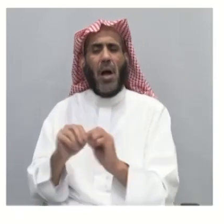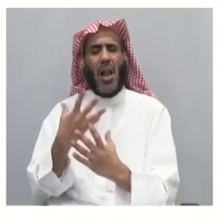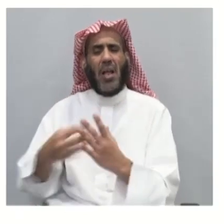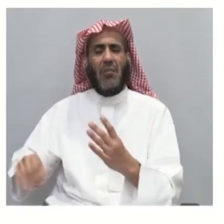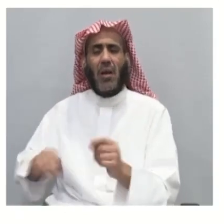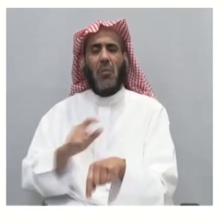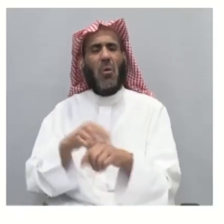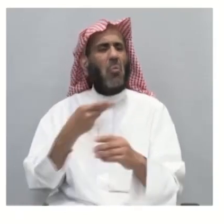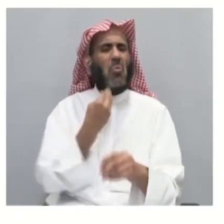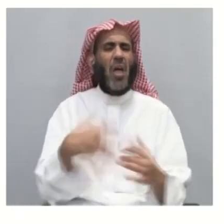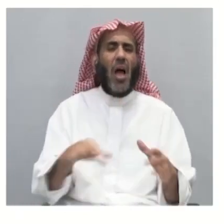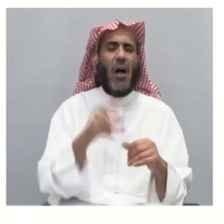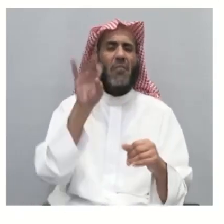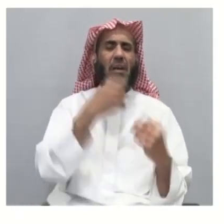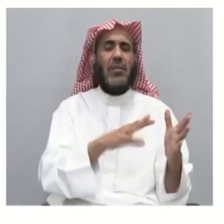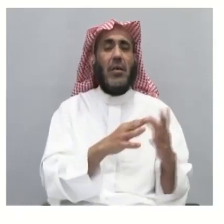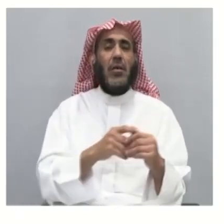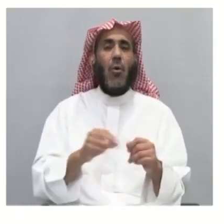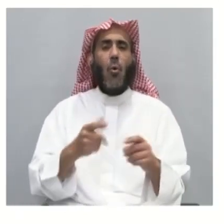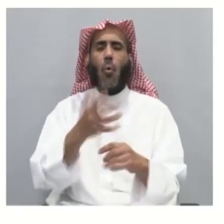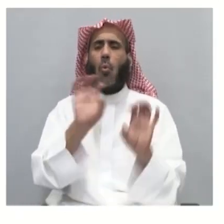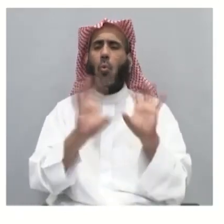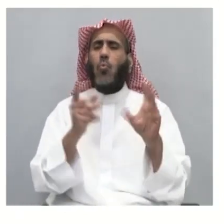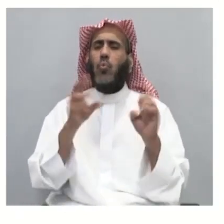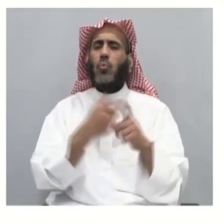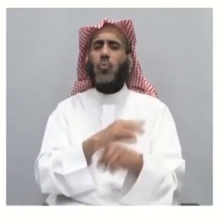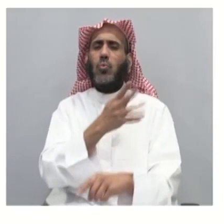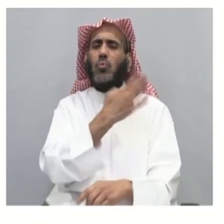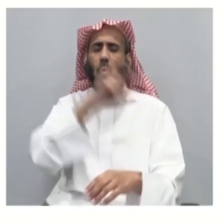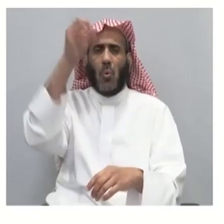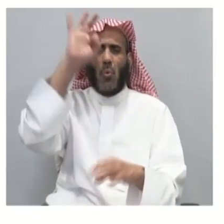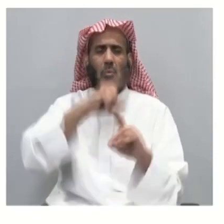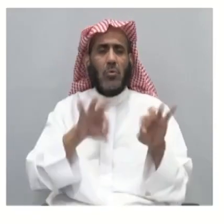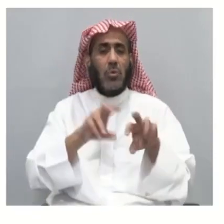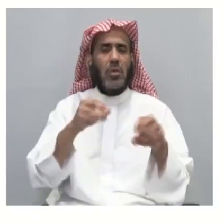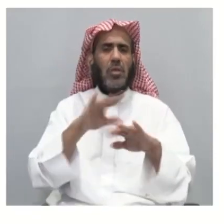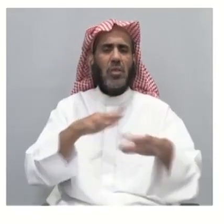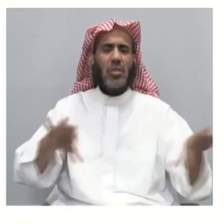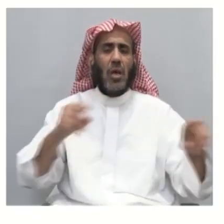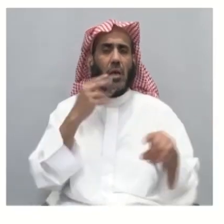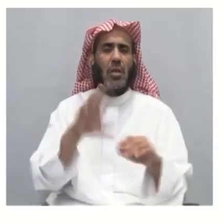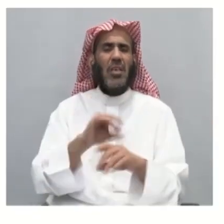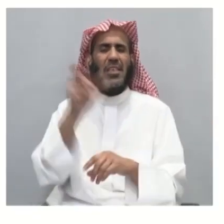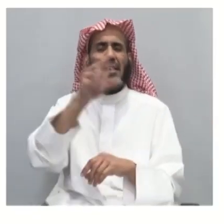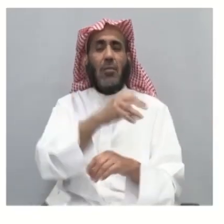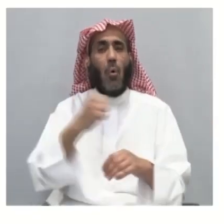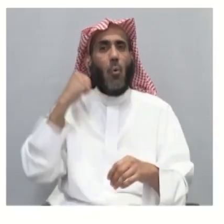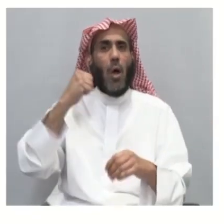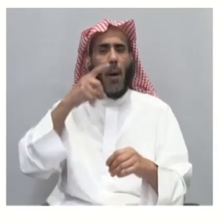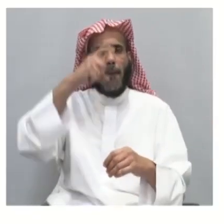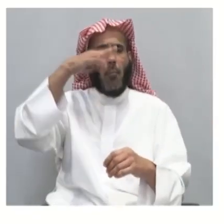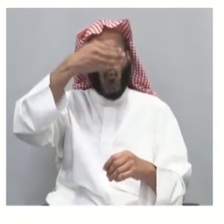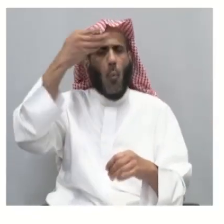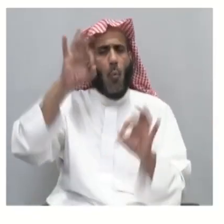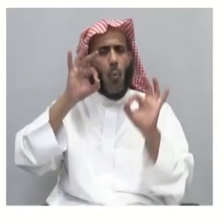ضياع الطفل هنا الاجهزه الامنيه بعد ذلك والمتنزهين على الشاطئ واشرنا الى انها شخصيه ثانويه اقوياء محترفون بالنسبه